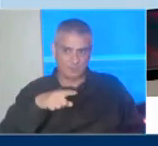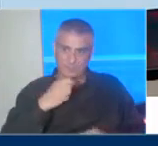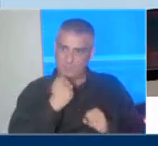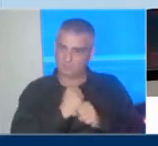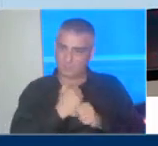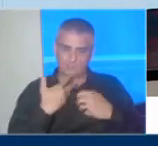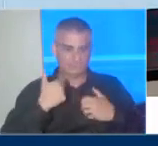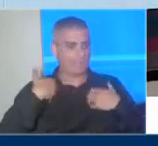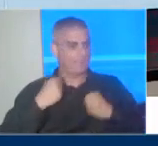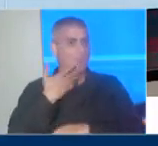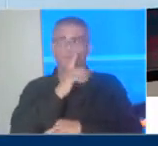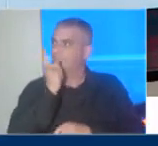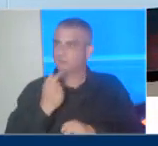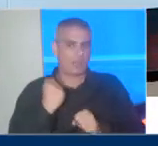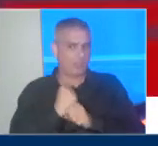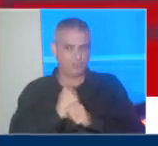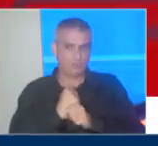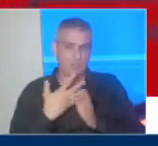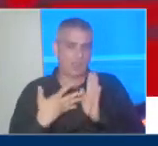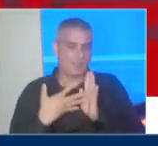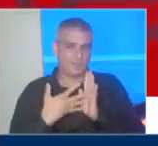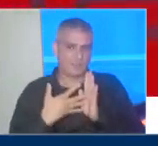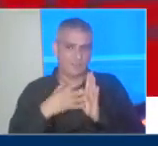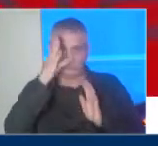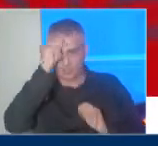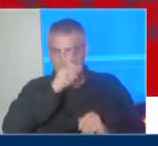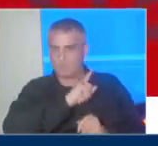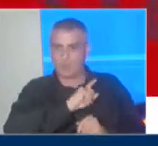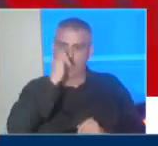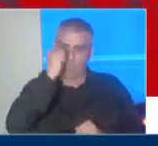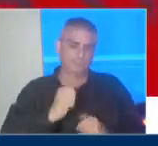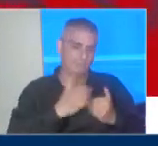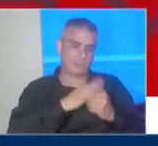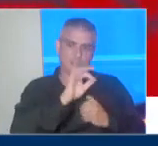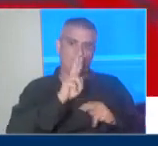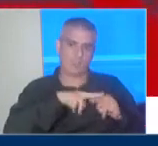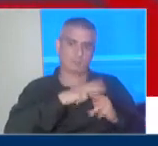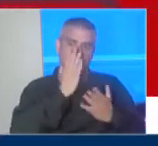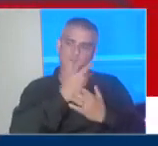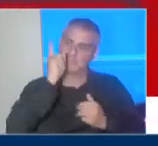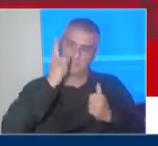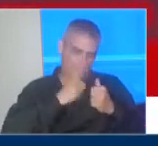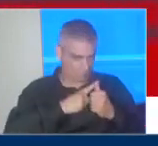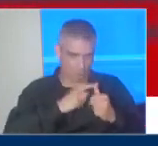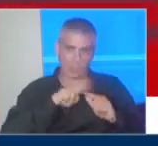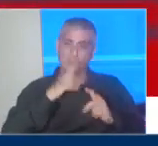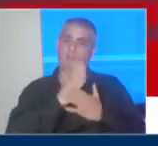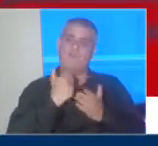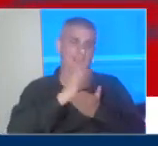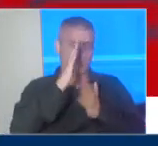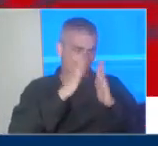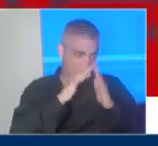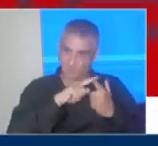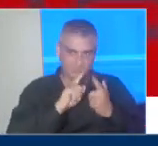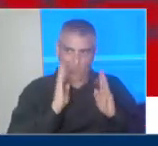השר לביטחון לאומי, כל מה שהוא היה צריך לעשות זה לוודא שגברים לא רוצחים את נשותיהם אחרי שהם כבר אימו עליהם, אחרי שכבר הרחיקו אותם